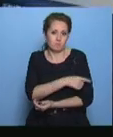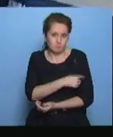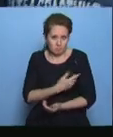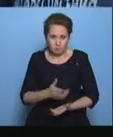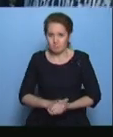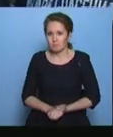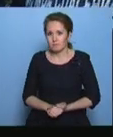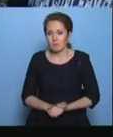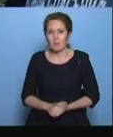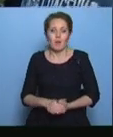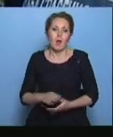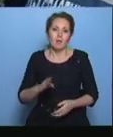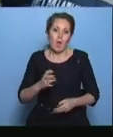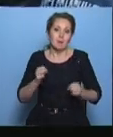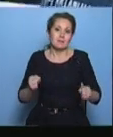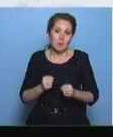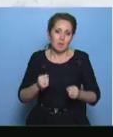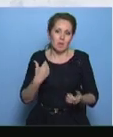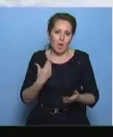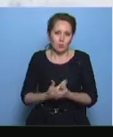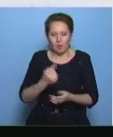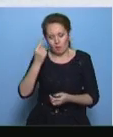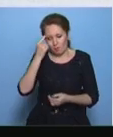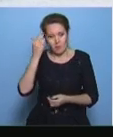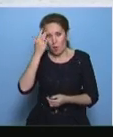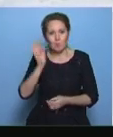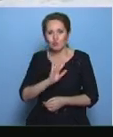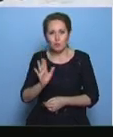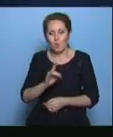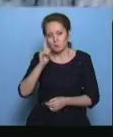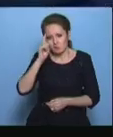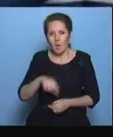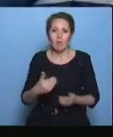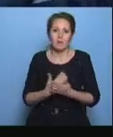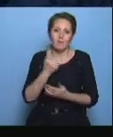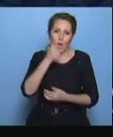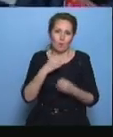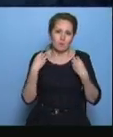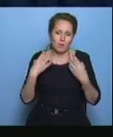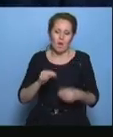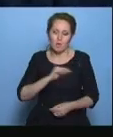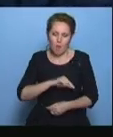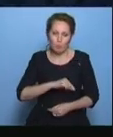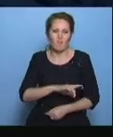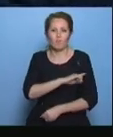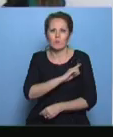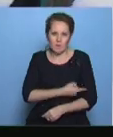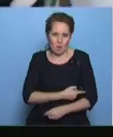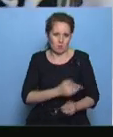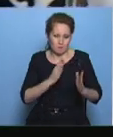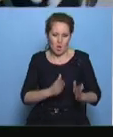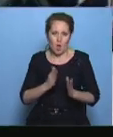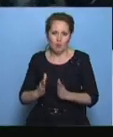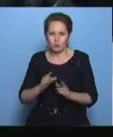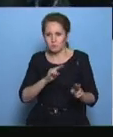Ни о каких зимних каникулах спасатели даже не мечтают. Наоборот, в новогодние праздники работать будут в усиленном режиме. Марина Баля, Анна